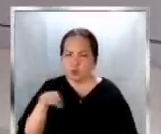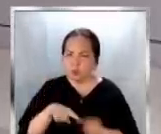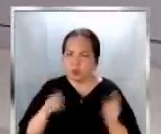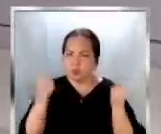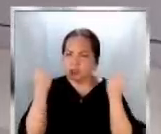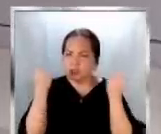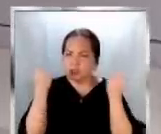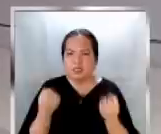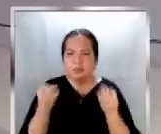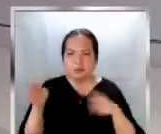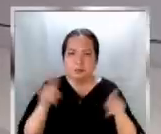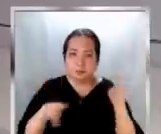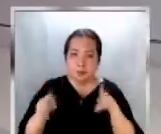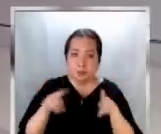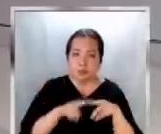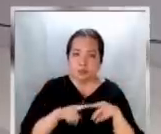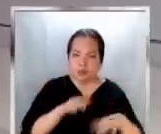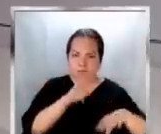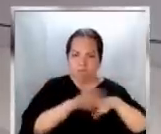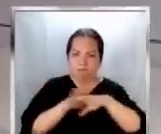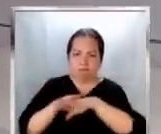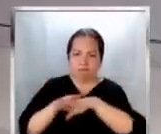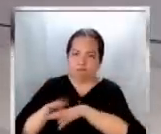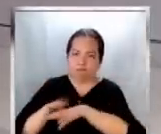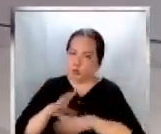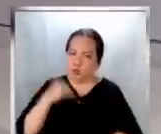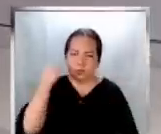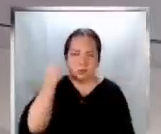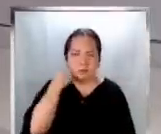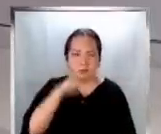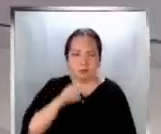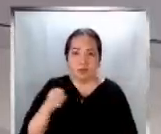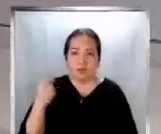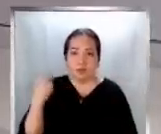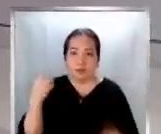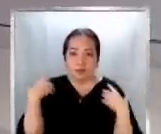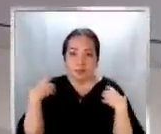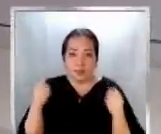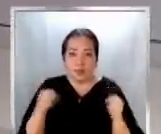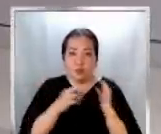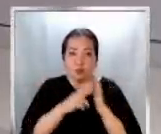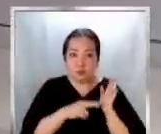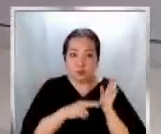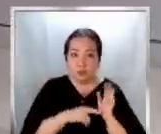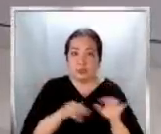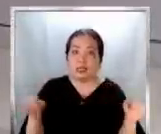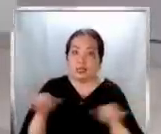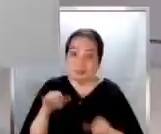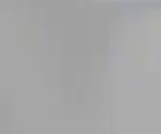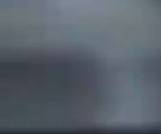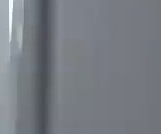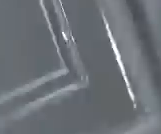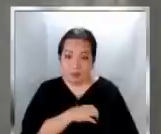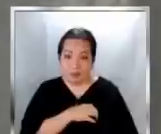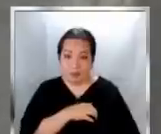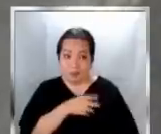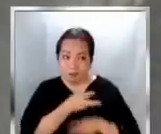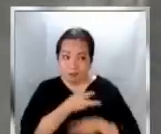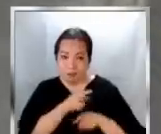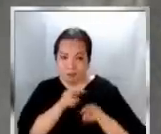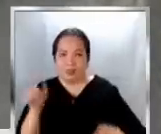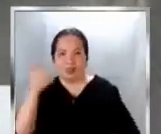sa mga health protocol. Pero maging ang ilang otoridad, nakalimot din? Nakatutok si Tina Panganibantes.